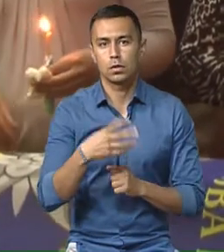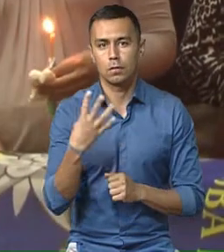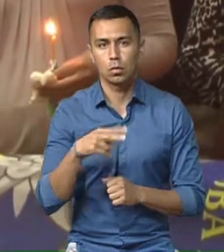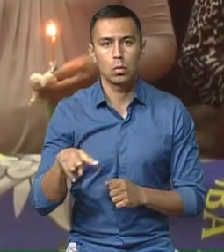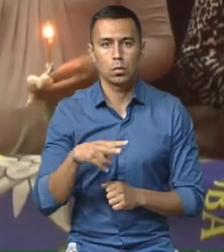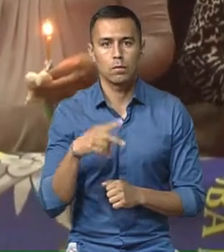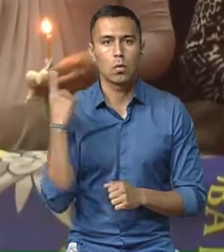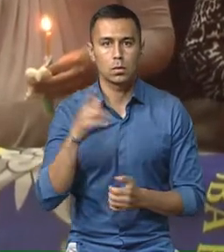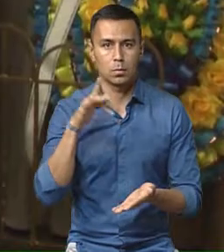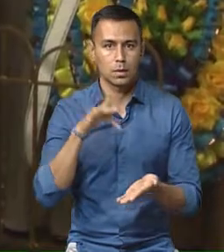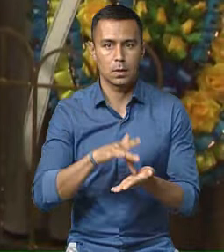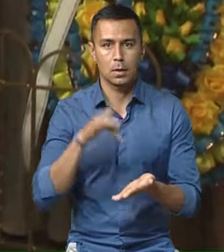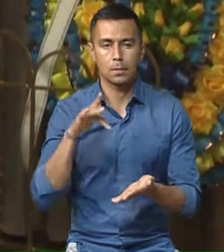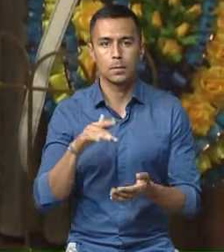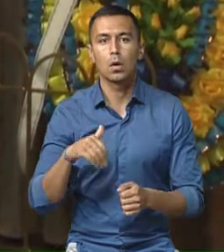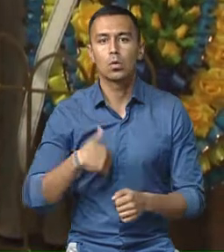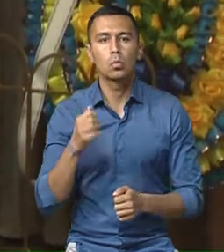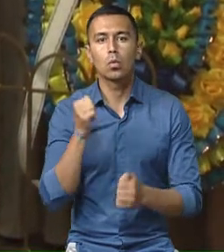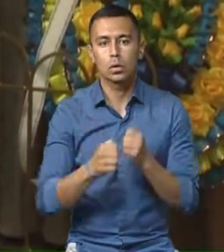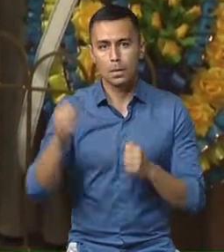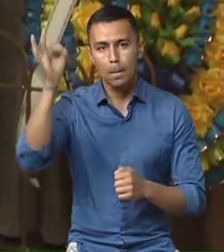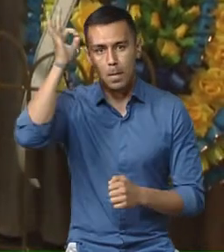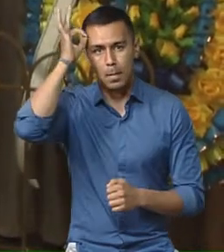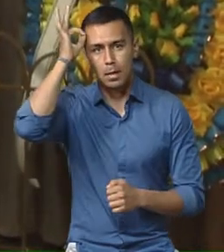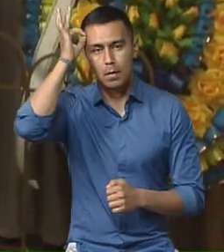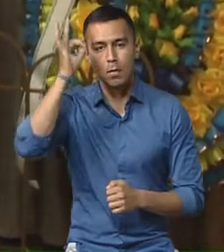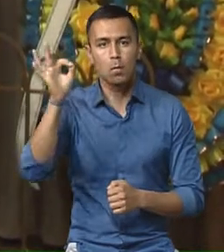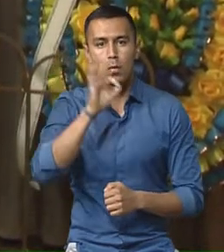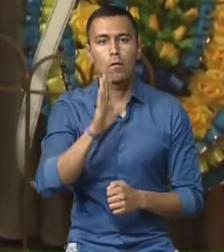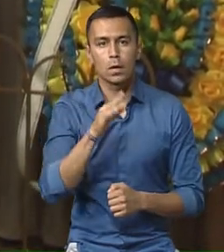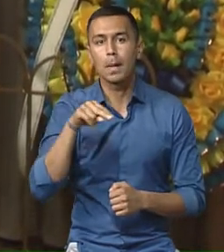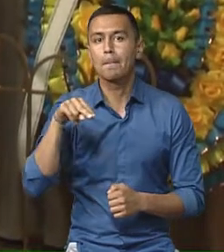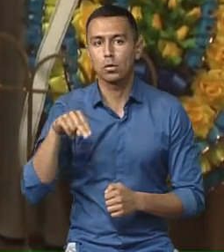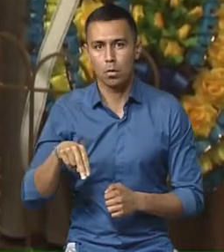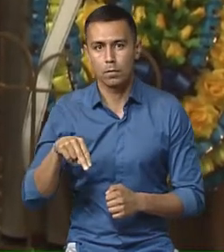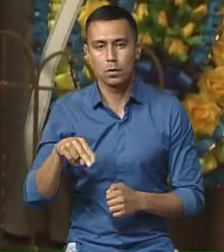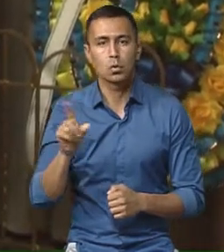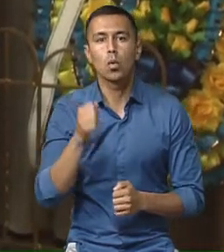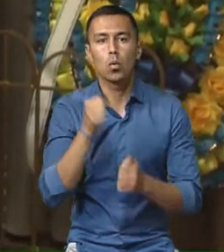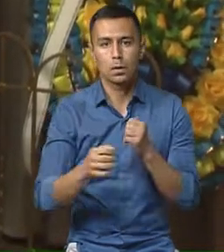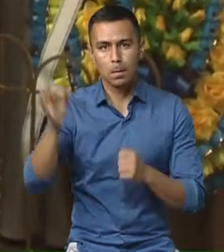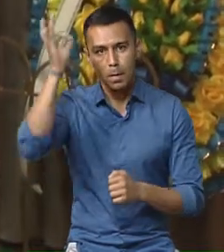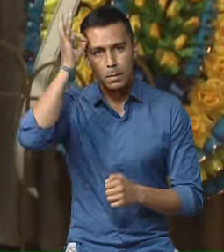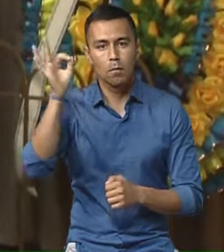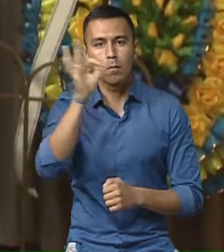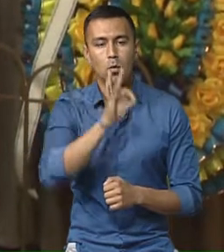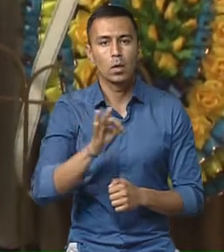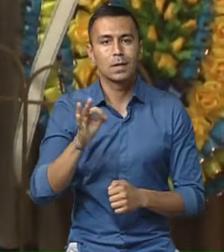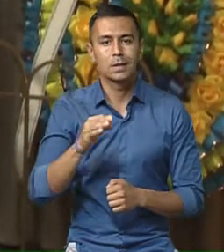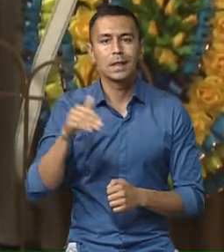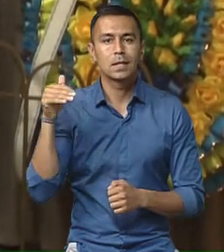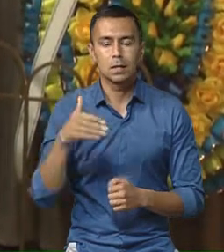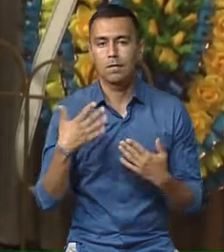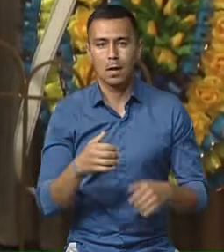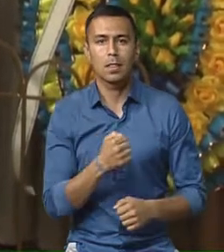лютого у обласному центрі. Хочу, щоб кожен пам'ятав про Володимира Петровича, щоб кожен пам'ятав про тисячі вже,